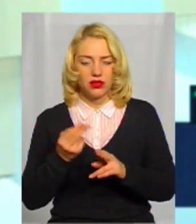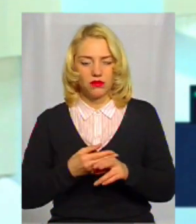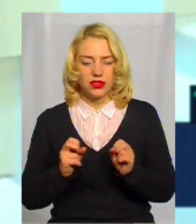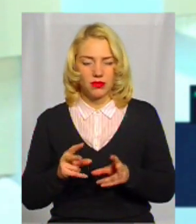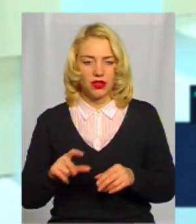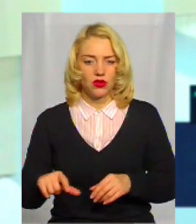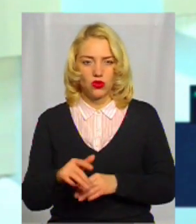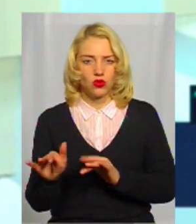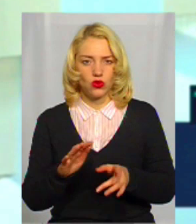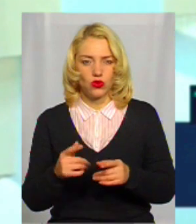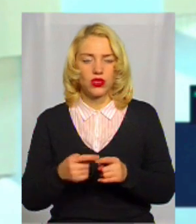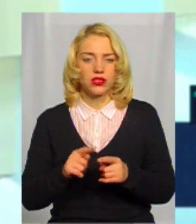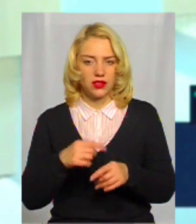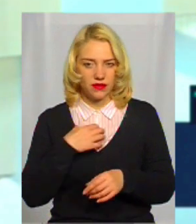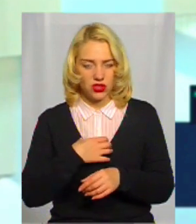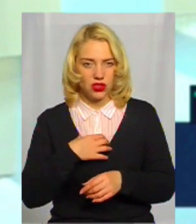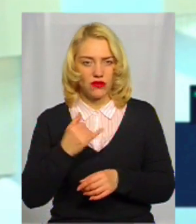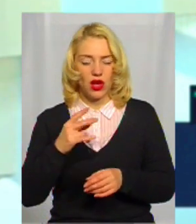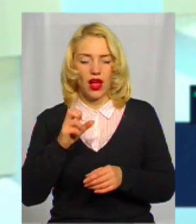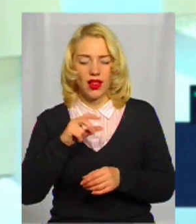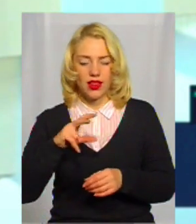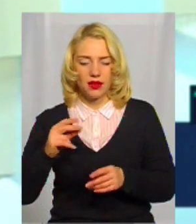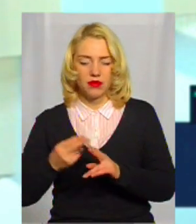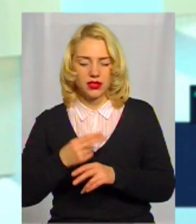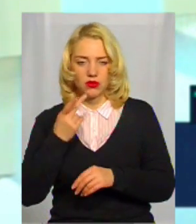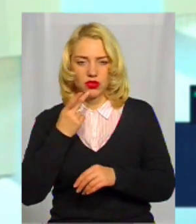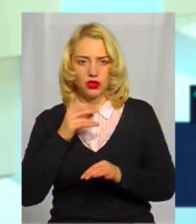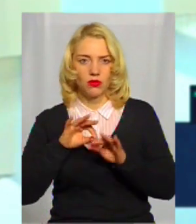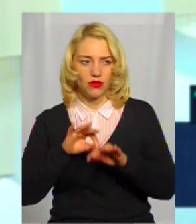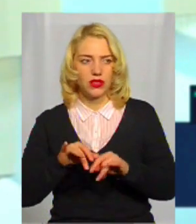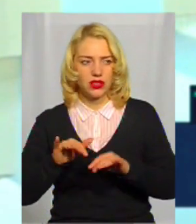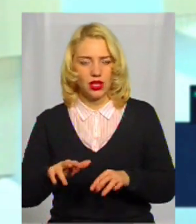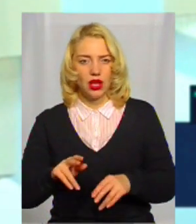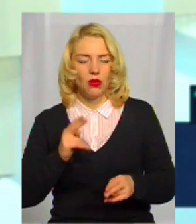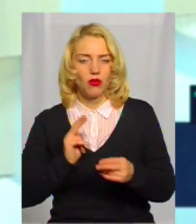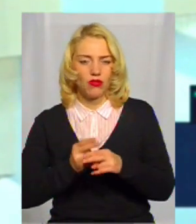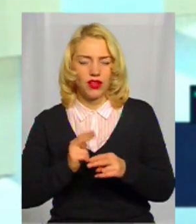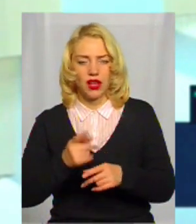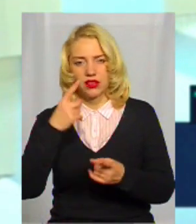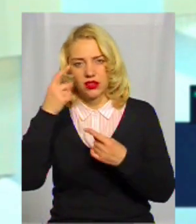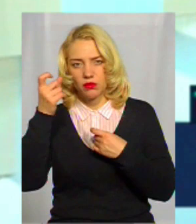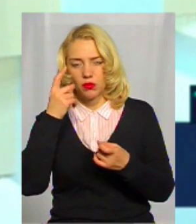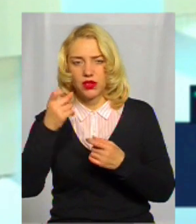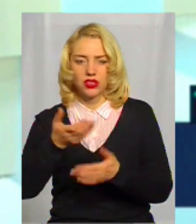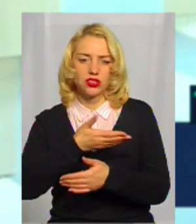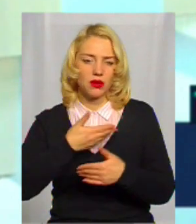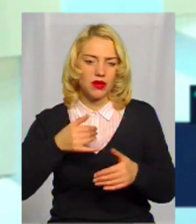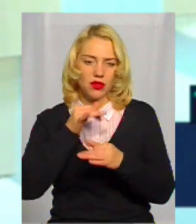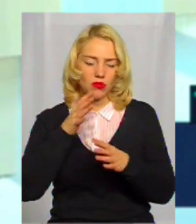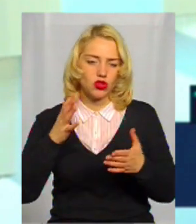само собою, але без постійного проведення заходів, без постійної профілактики, попередження, ми не можемо